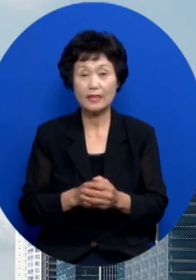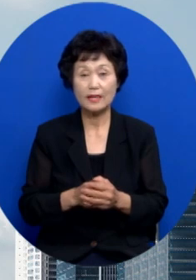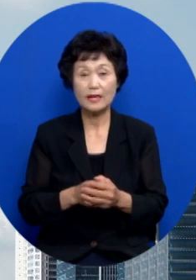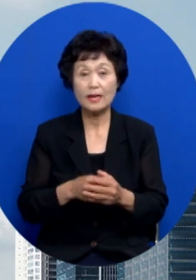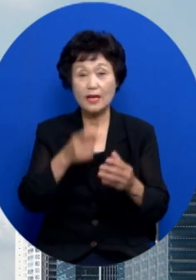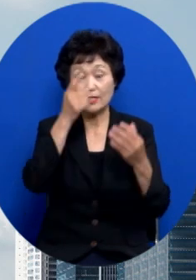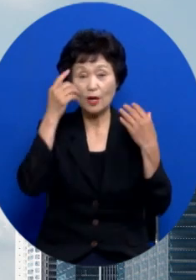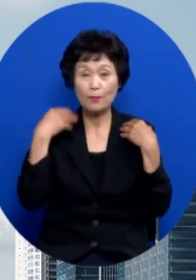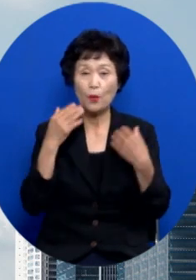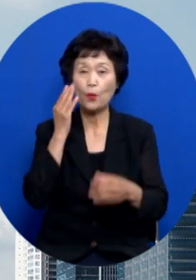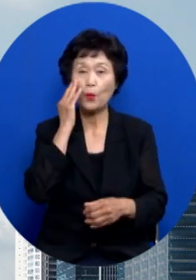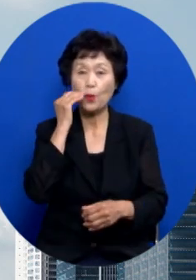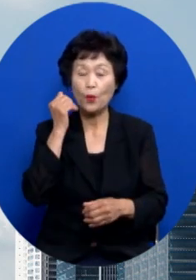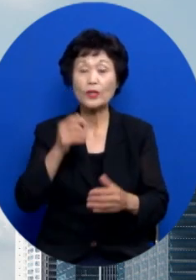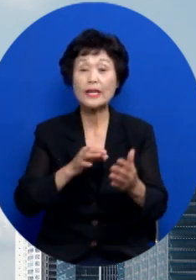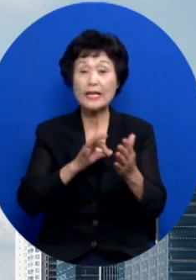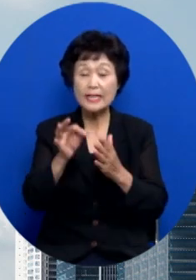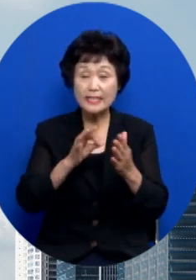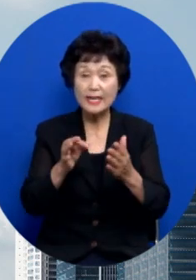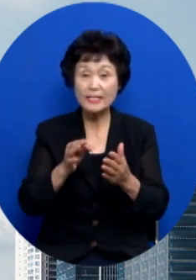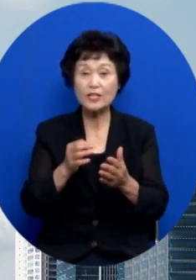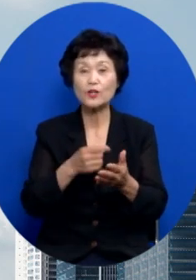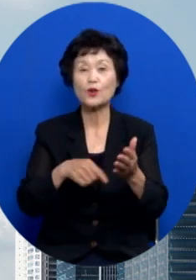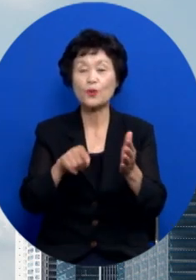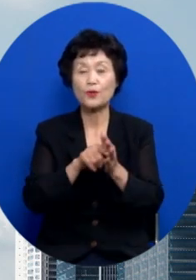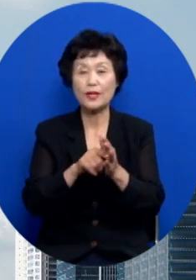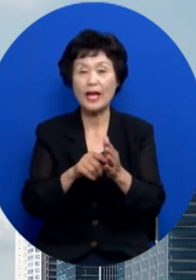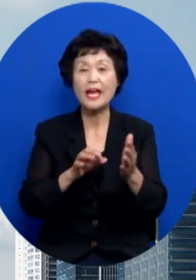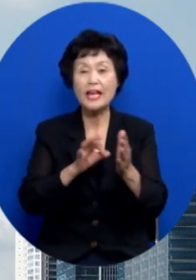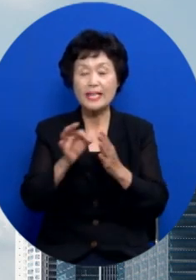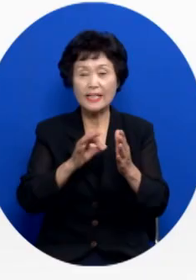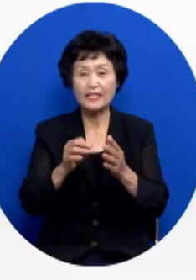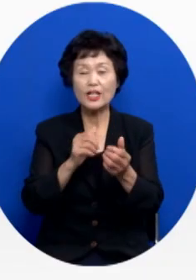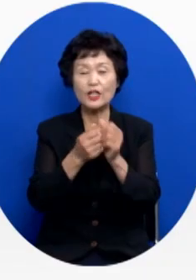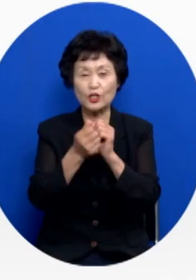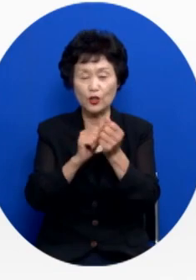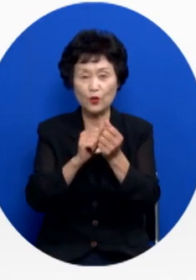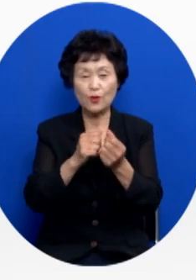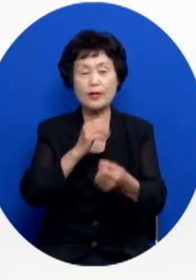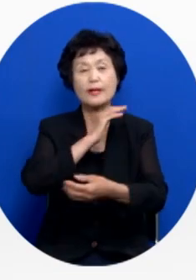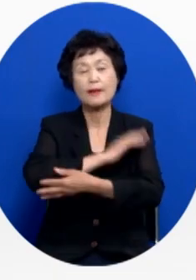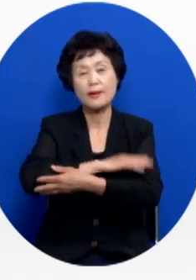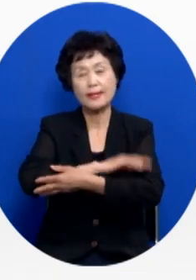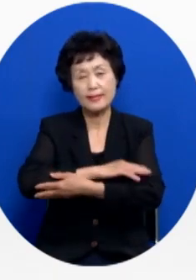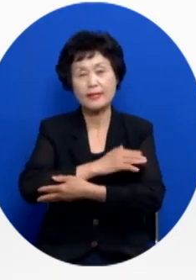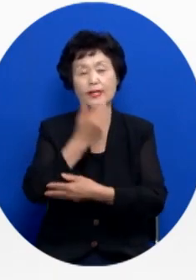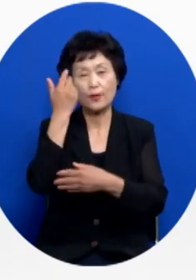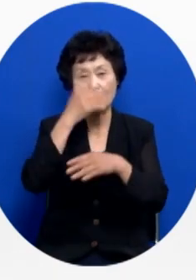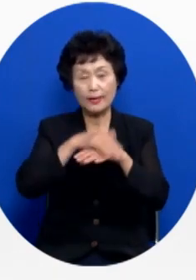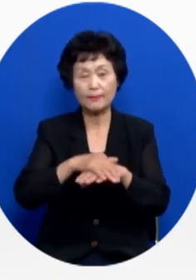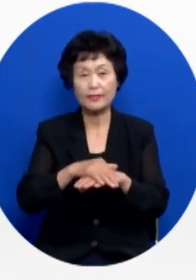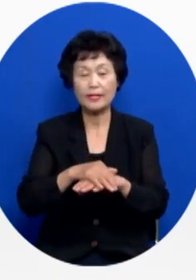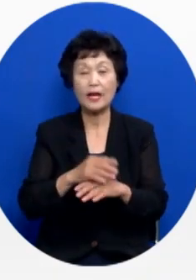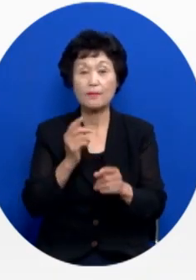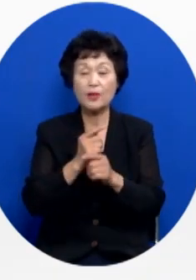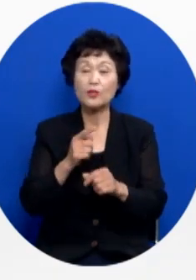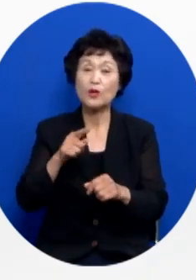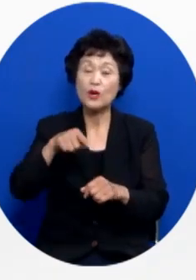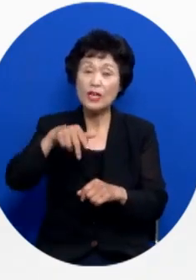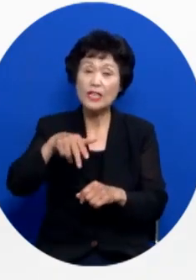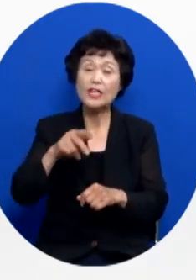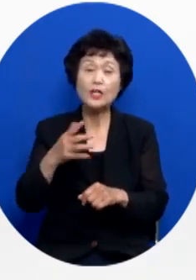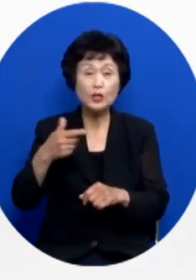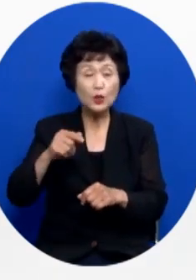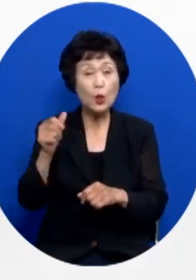기획재정부가 원활한 재정 집행을 위해 재정 증권을 발행합니다. 기재부는 매주 1조 5천억 원씩